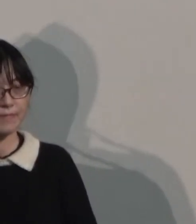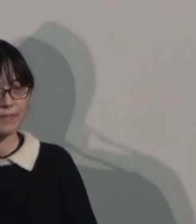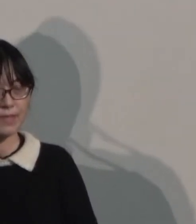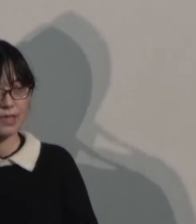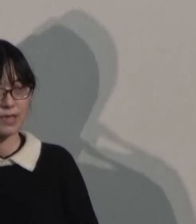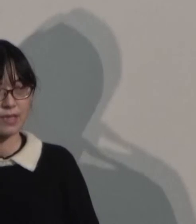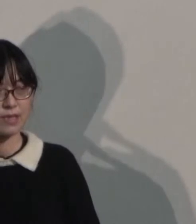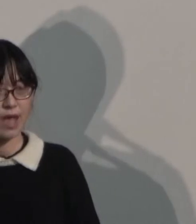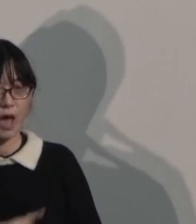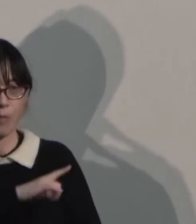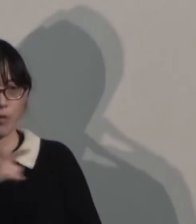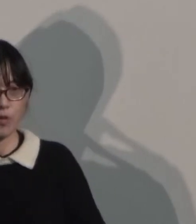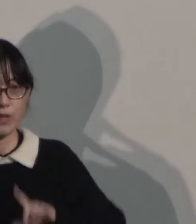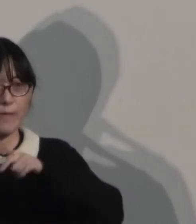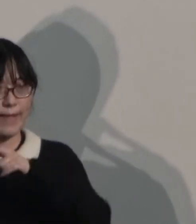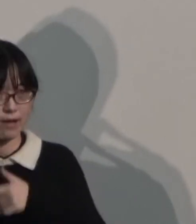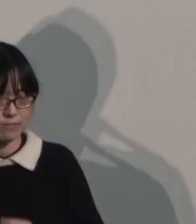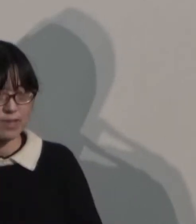物ではなくて